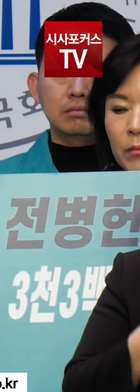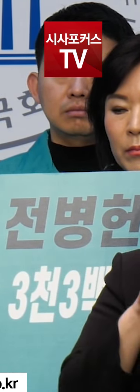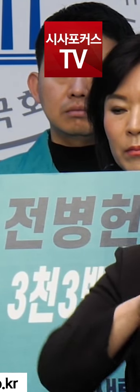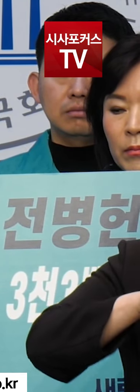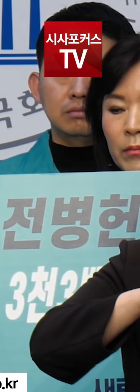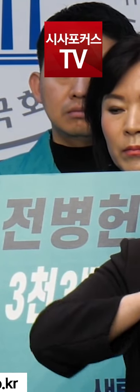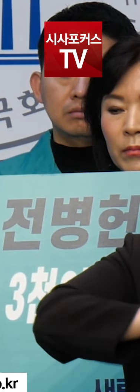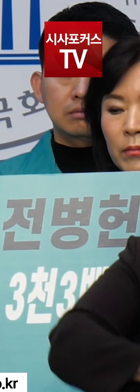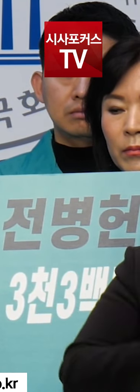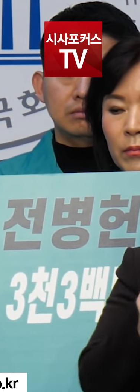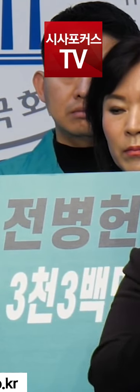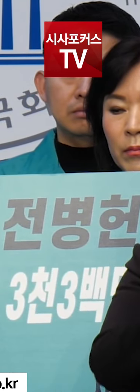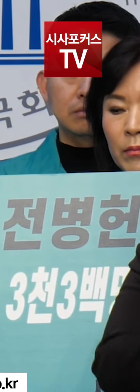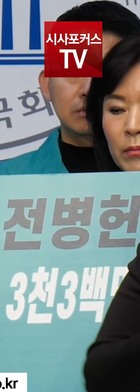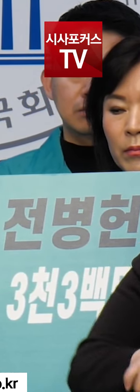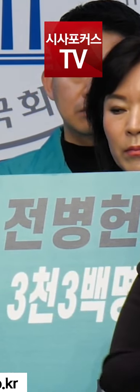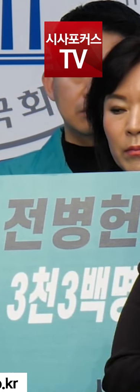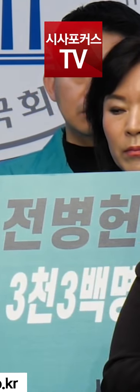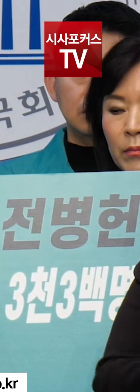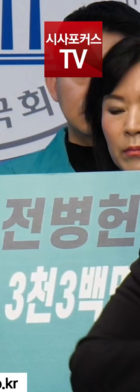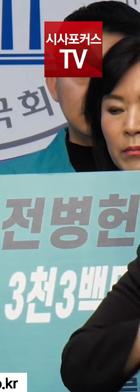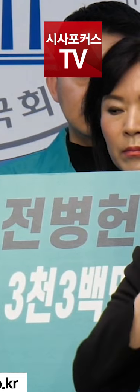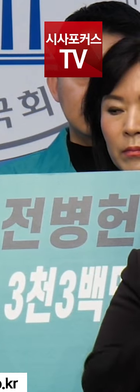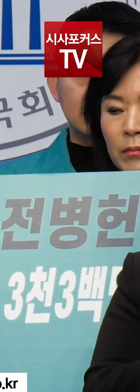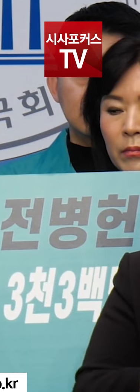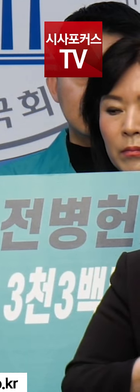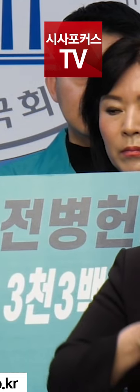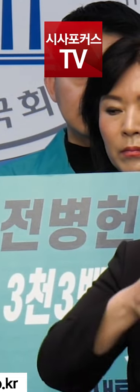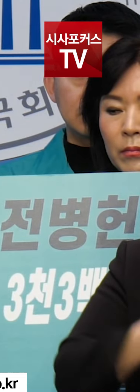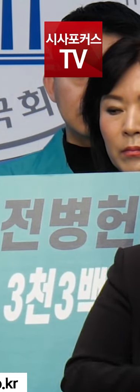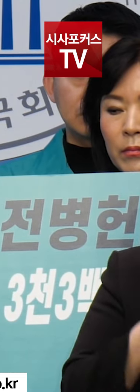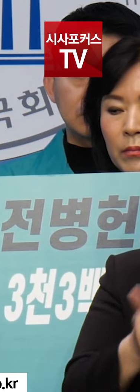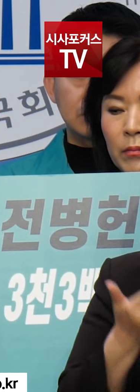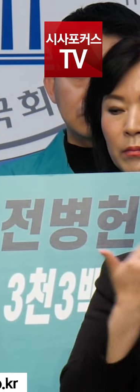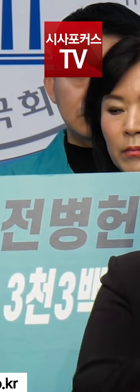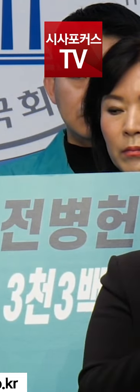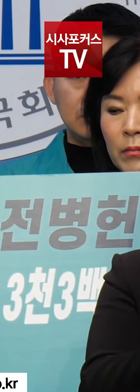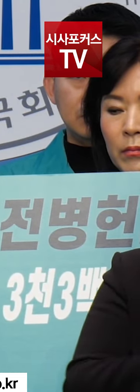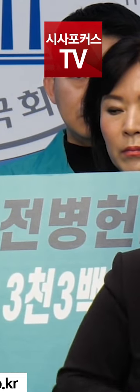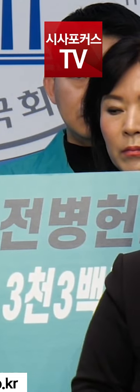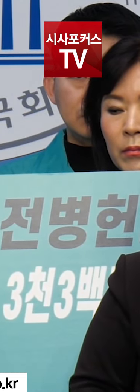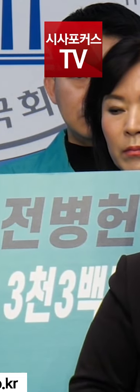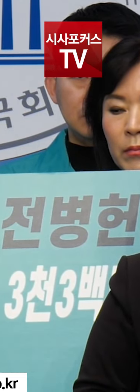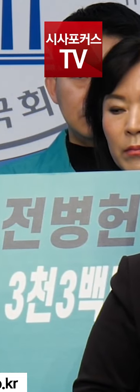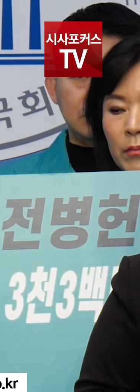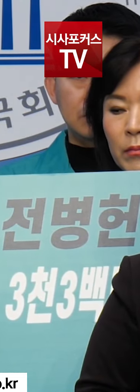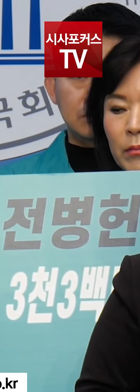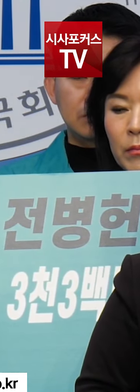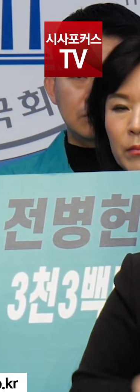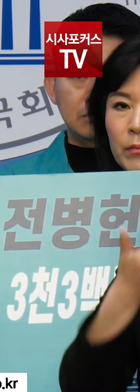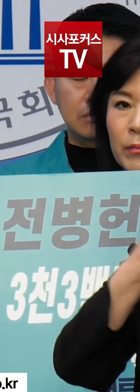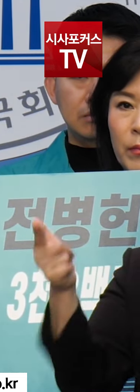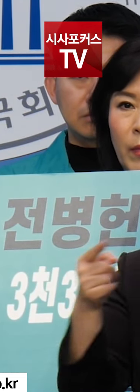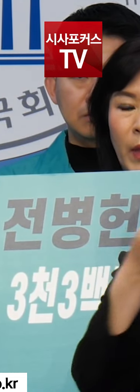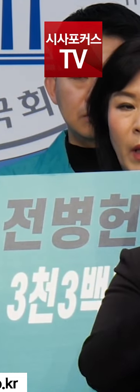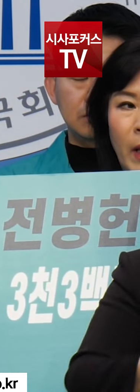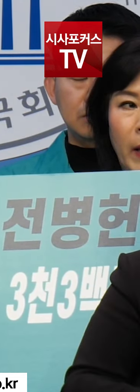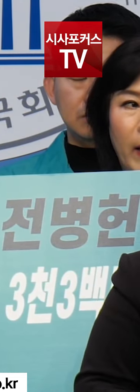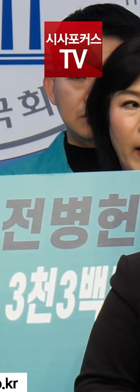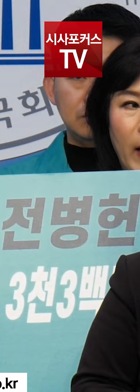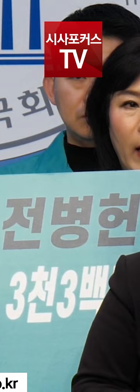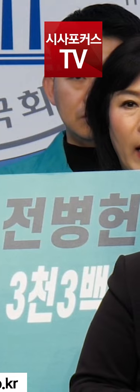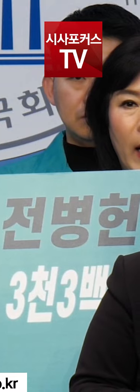야만적인 윤명패권연대의 폭주를 깨버립시다. 그래서 제3의 정당 새로운